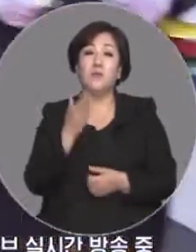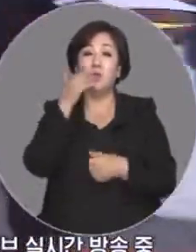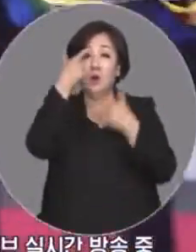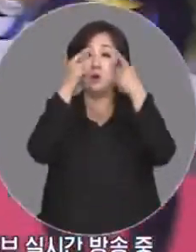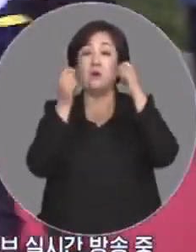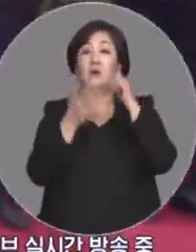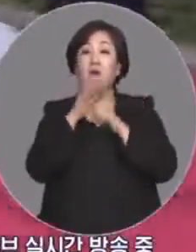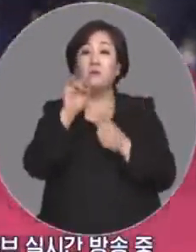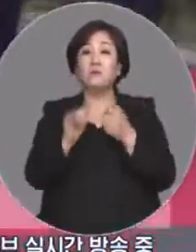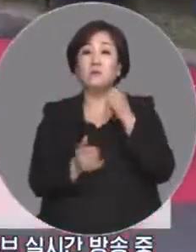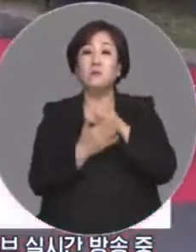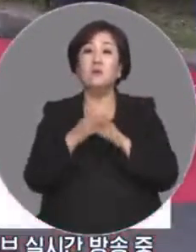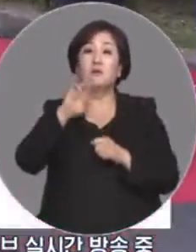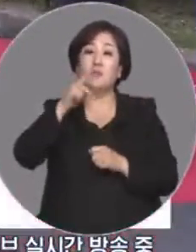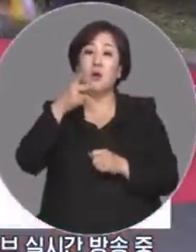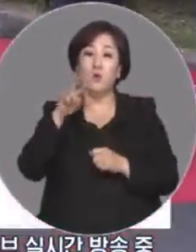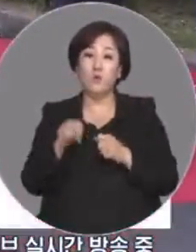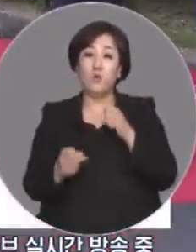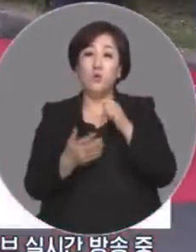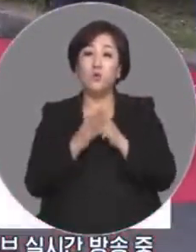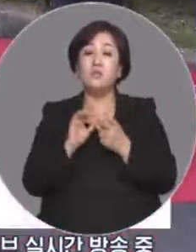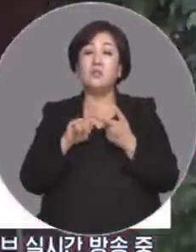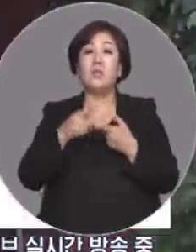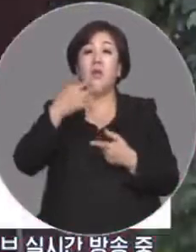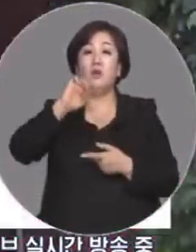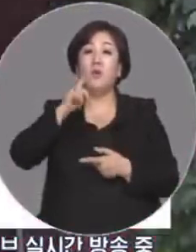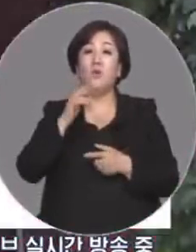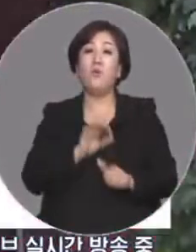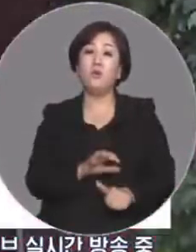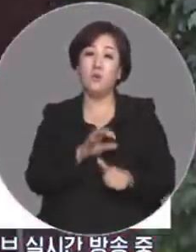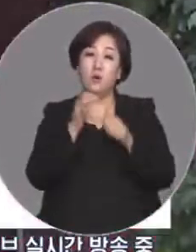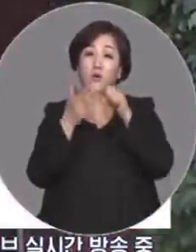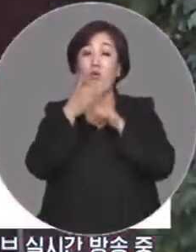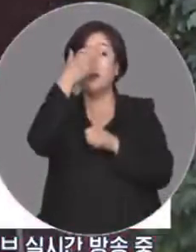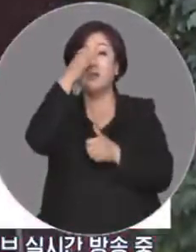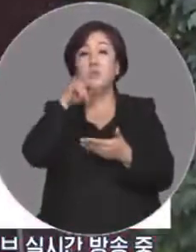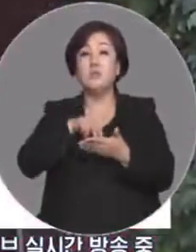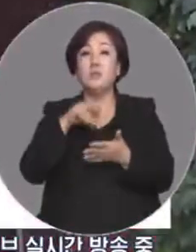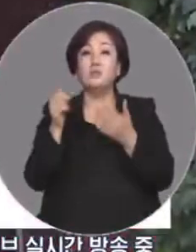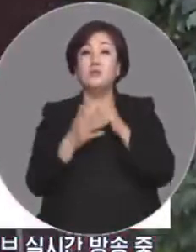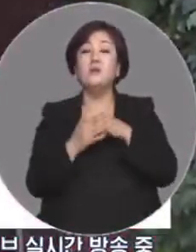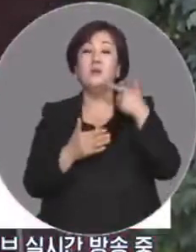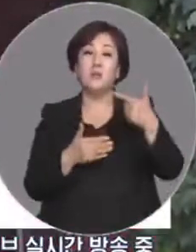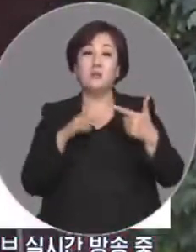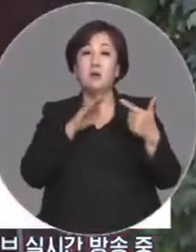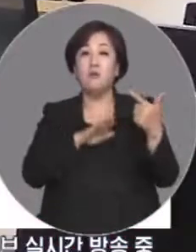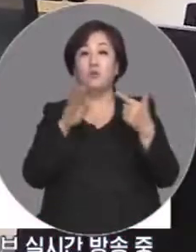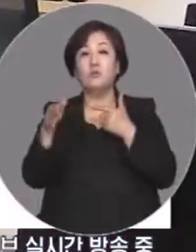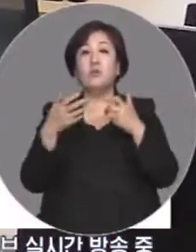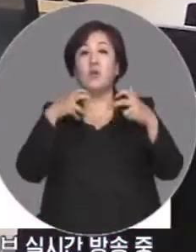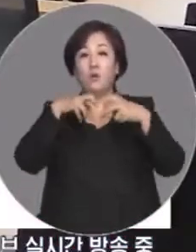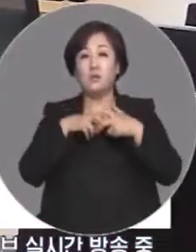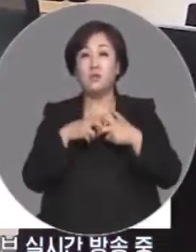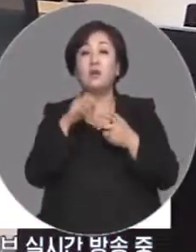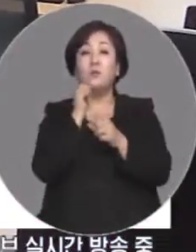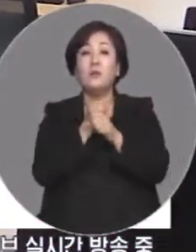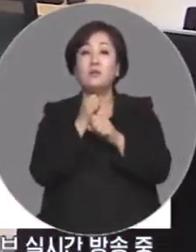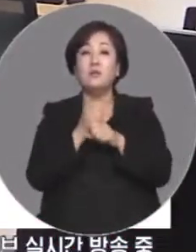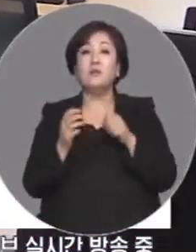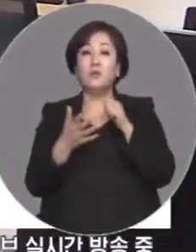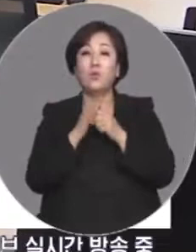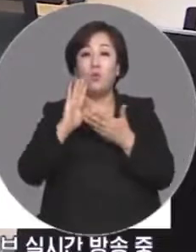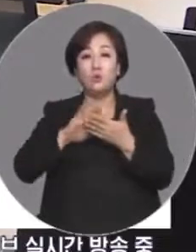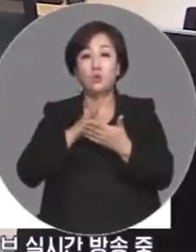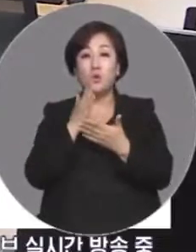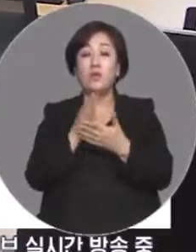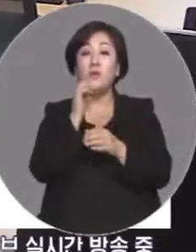울산과학대 서부 캠퍼스에 문을 연 로봇 응용 기술 교육센터입니다. 6대의 다관절 로봇과 협동 로봇을 이용한 조립 공정